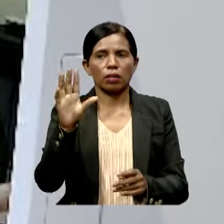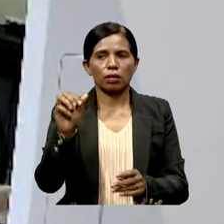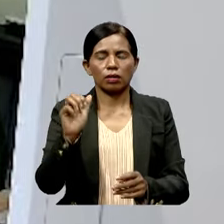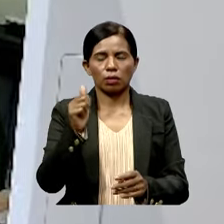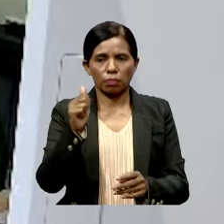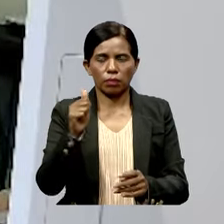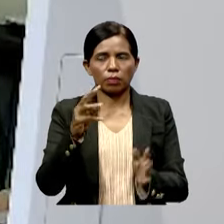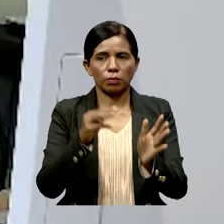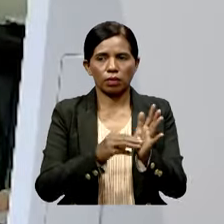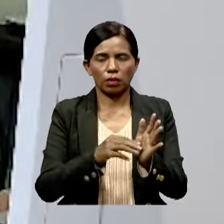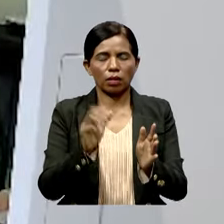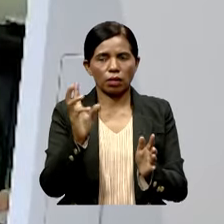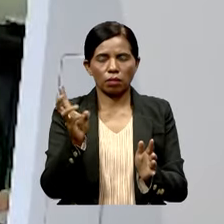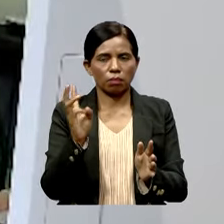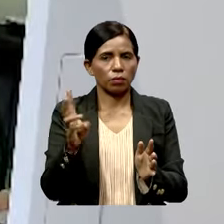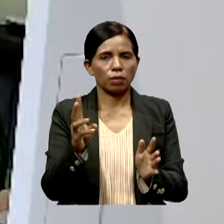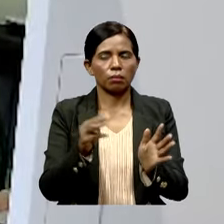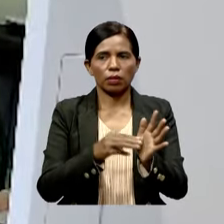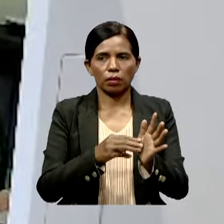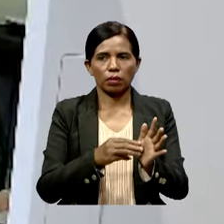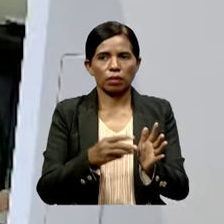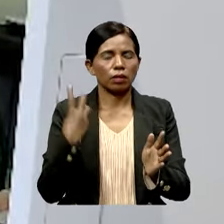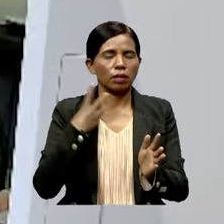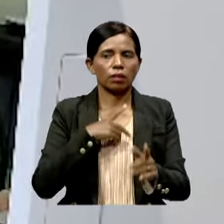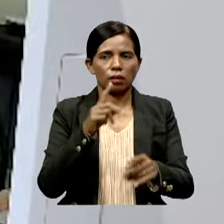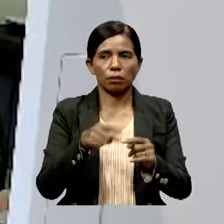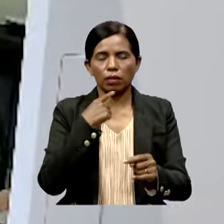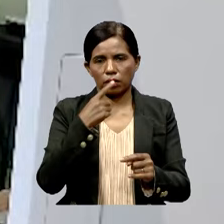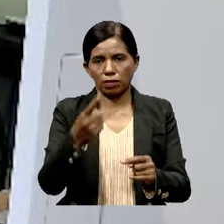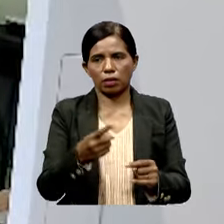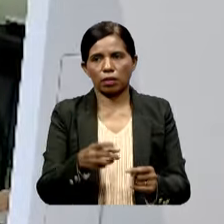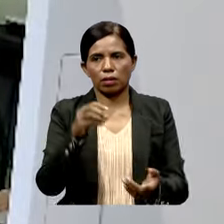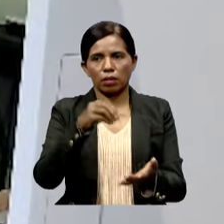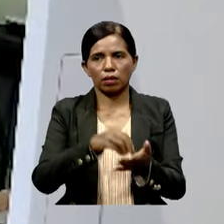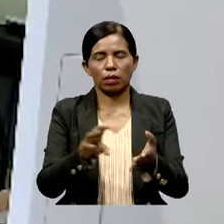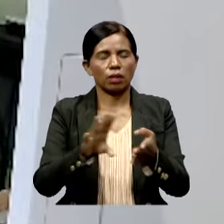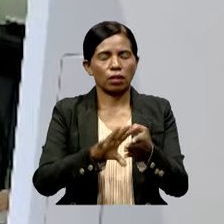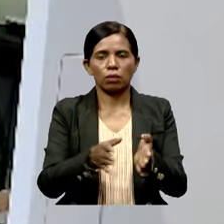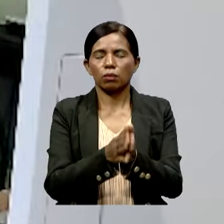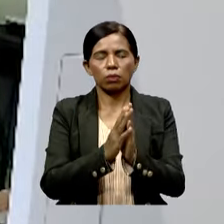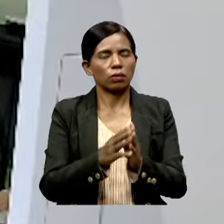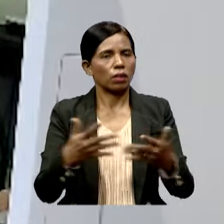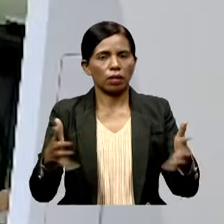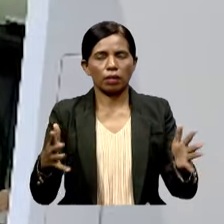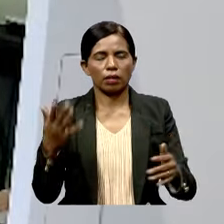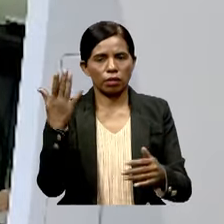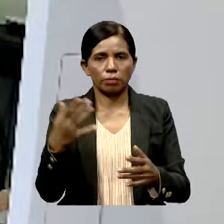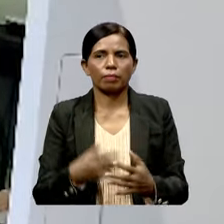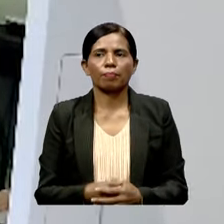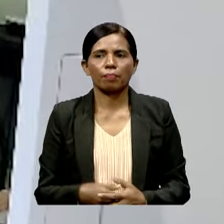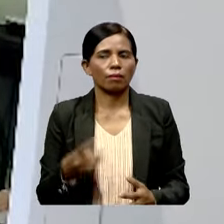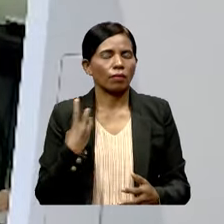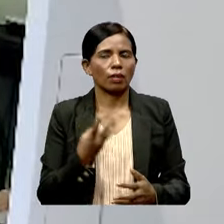mili. 60 mili ne ita vele dehan pedido menos liu. Antau iha ne ba ita